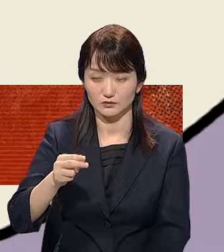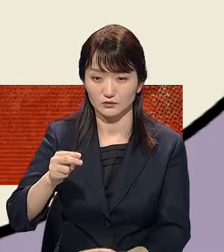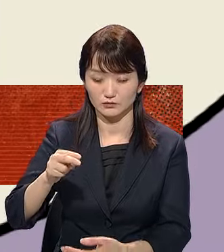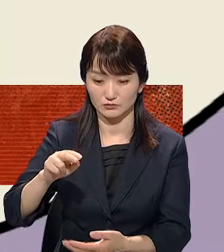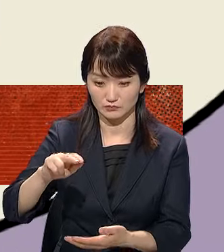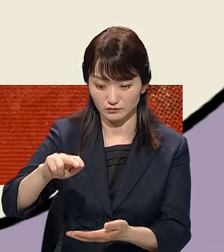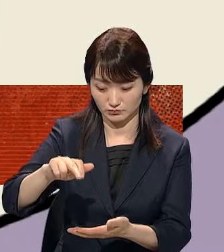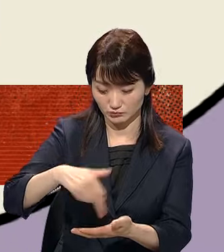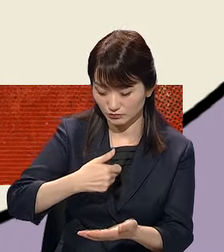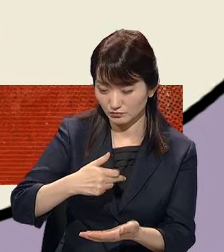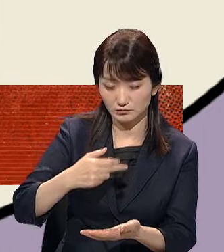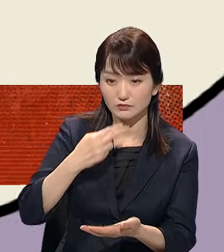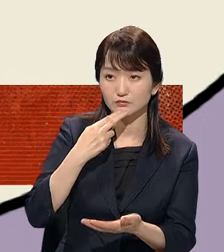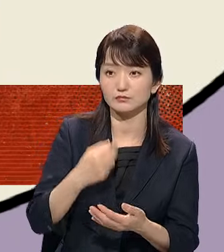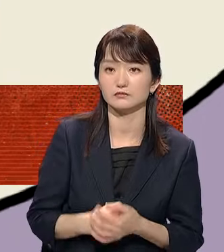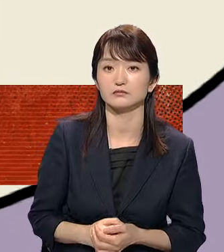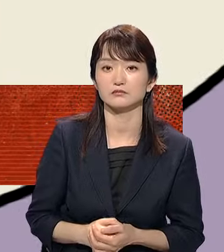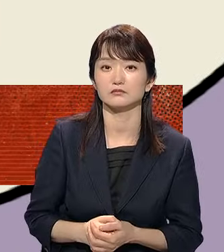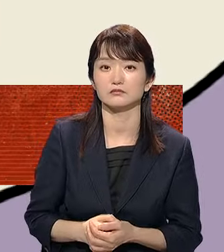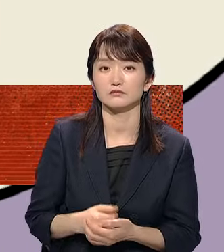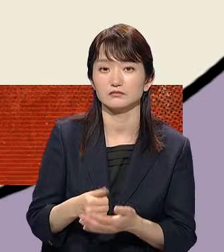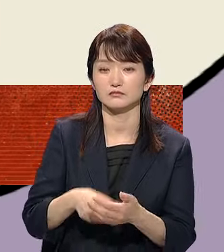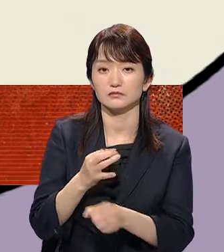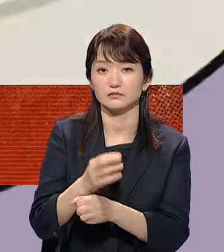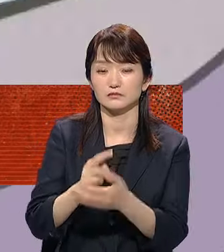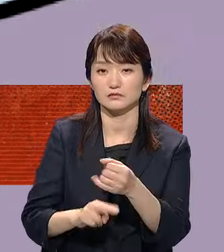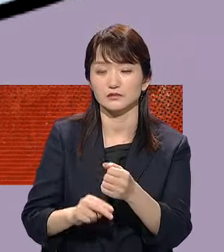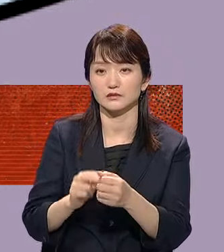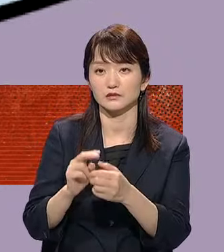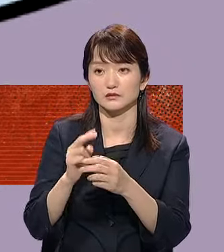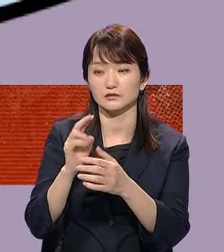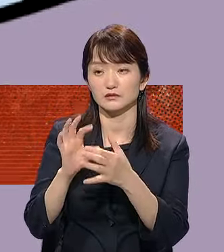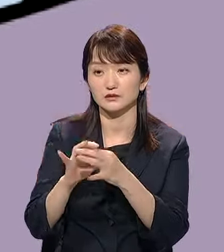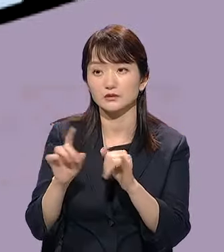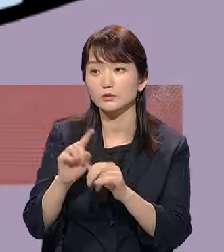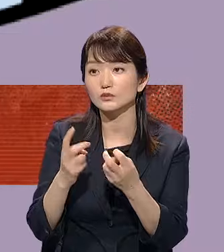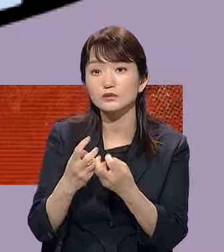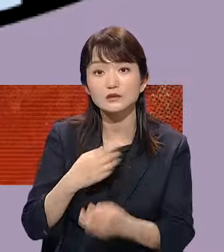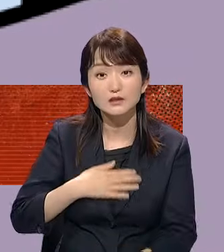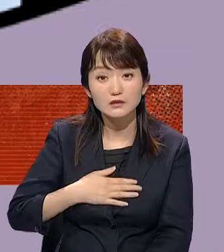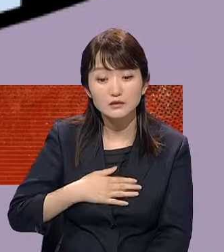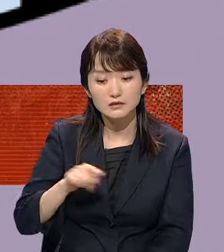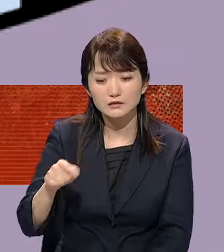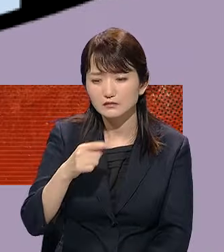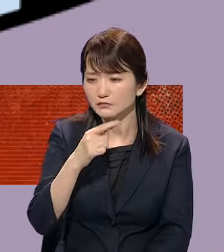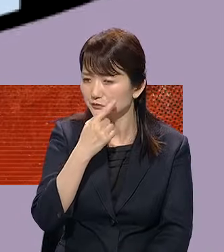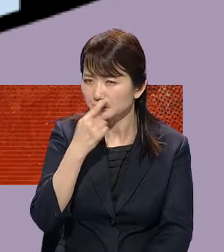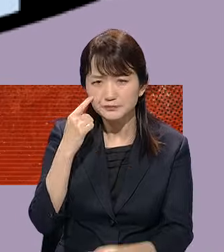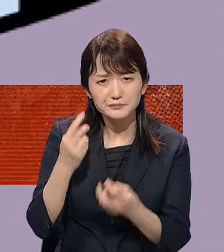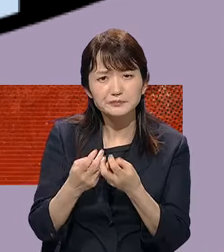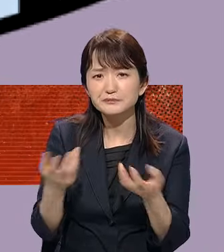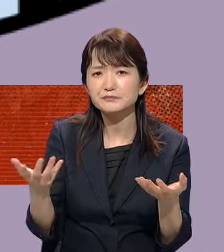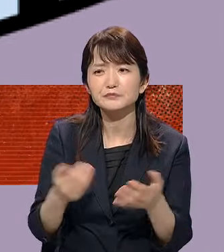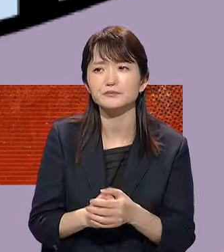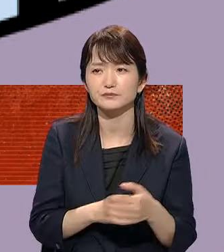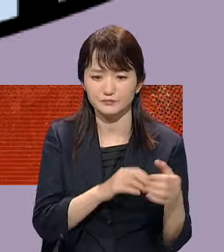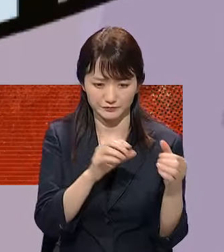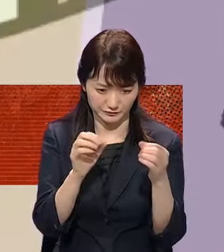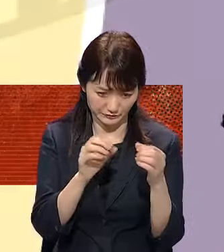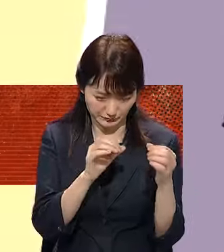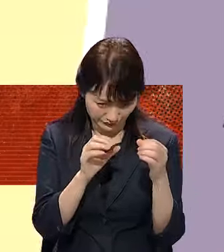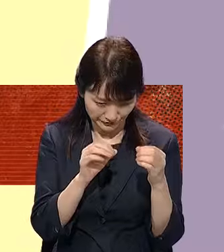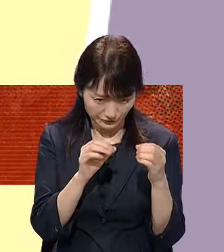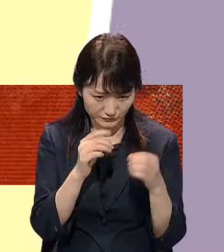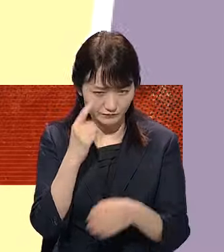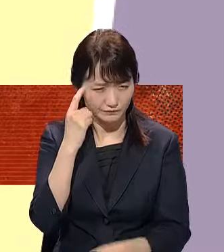없다 그러고요. 쇼핑몰 관계자인지 어떻게 확인하냐니까 그걸 지금 확인할 수 있는 방법이 없다라고 하더라는 겁니다. 그래서 계속 얘기를 나눴던 대화들을